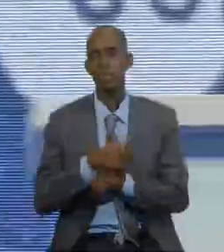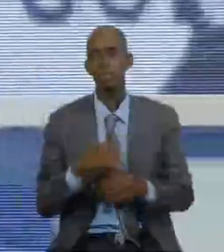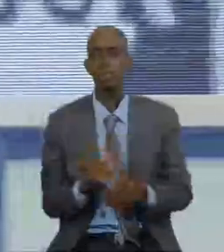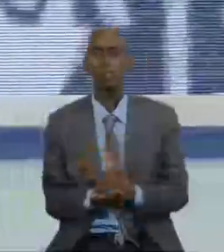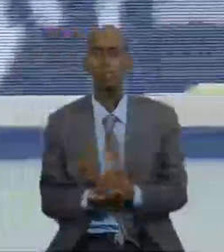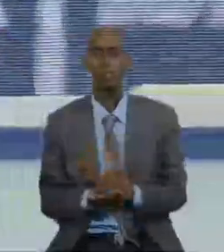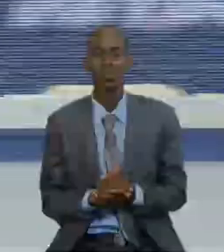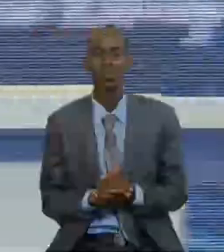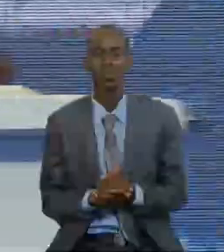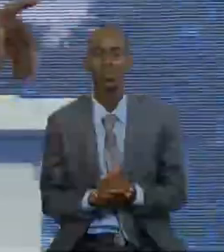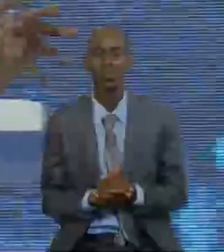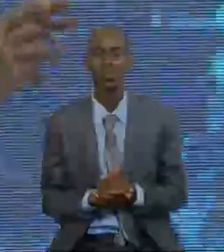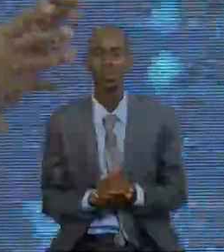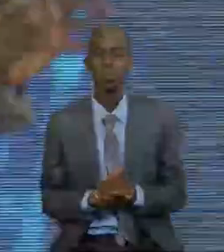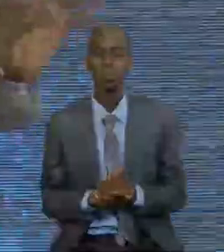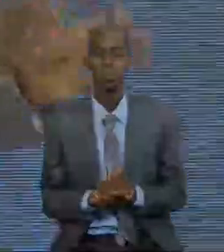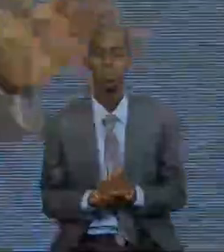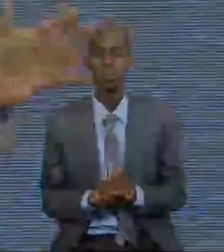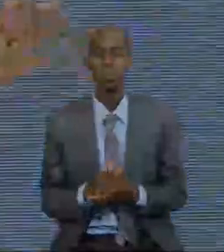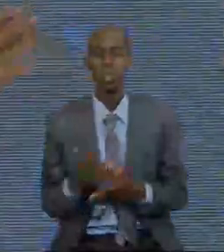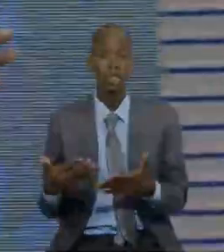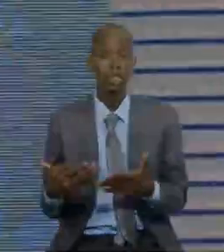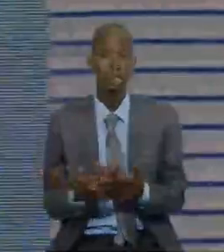tous les jours